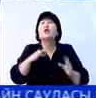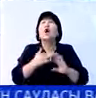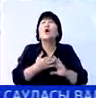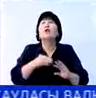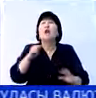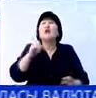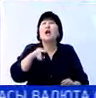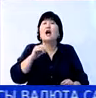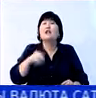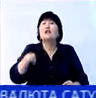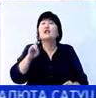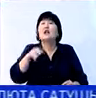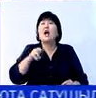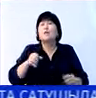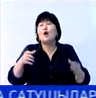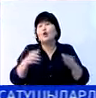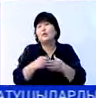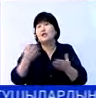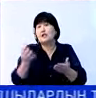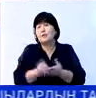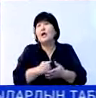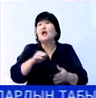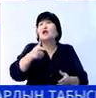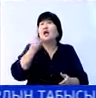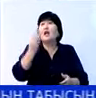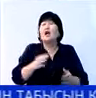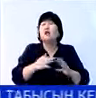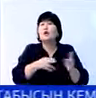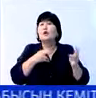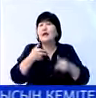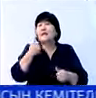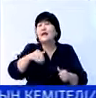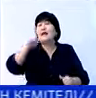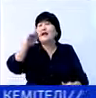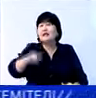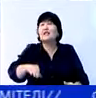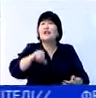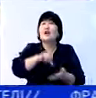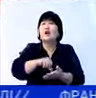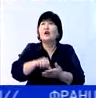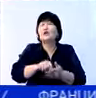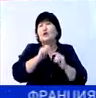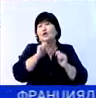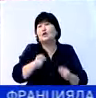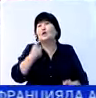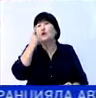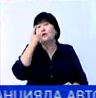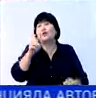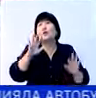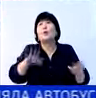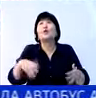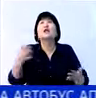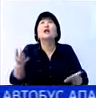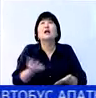ауданының жалын драма үйірмесінің ұжымына бұйырды. Жалағаш ауданынан келген сайыстың кішкентай қатысушылары жүлделі 1-ші орынды